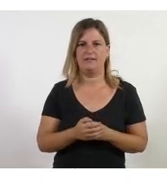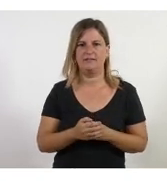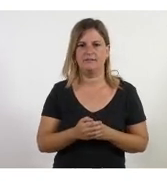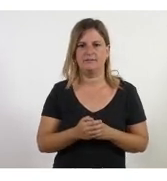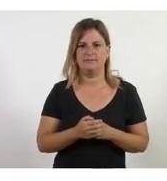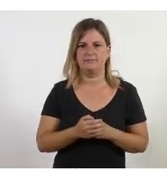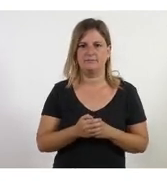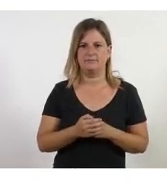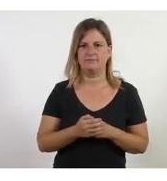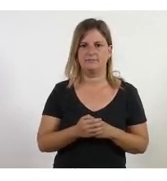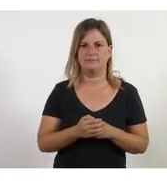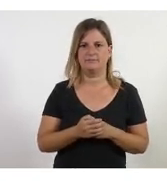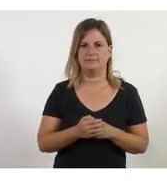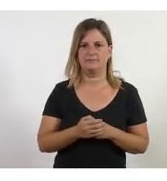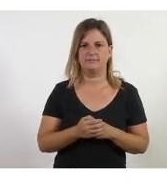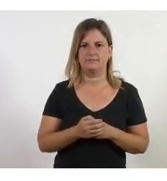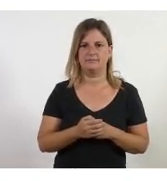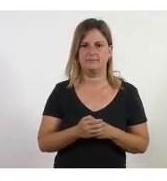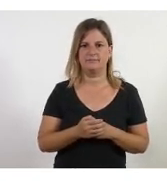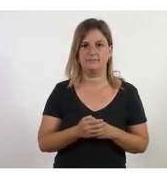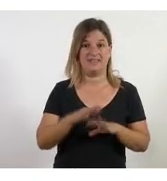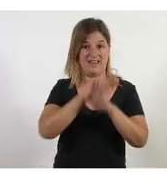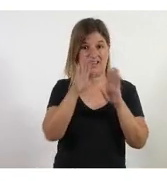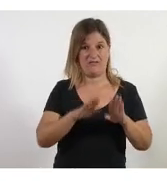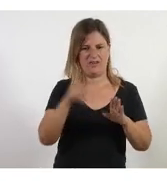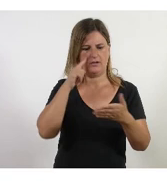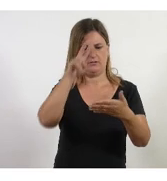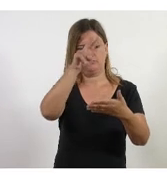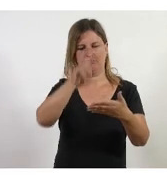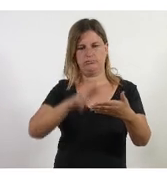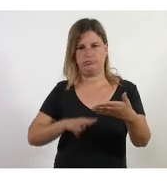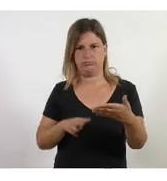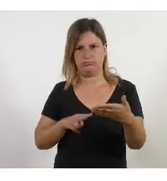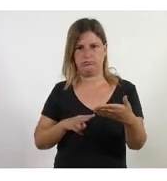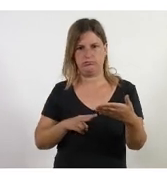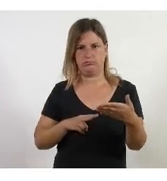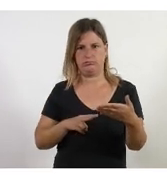Sí? I quan hagis acabat, tu mires